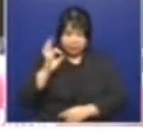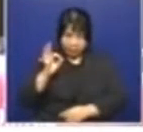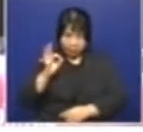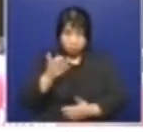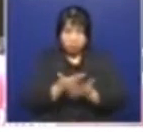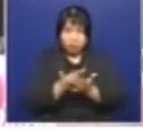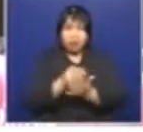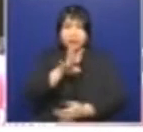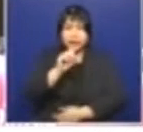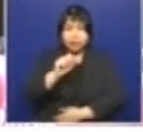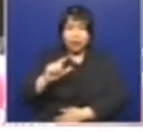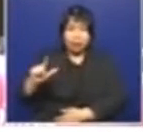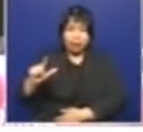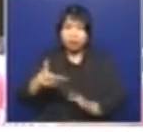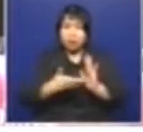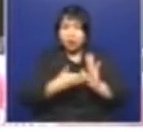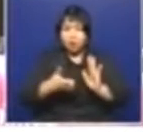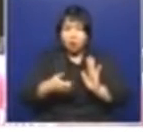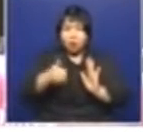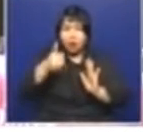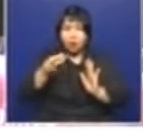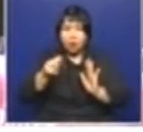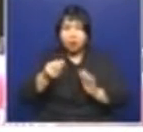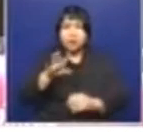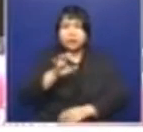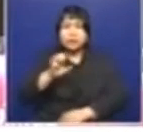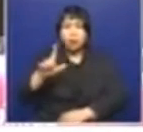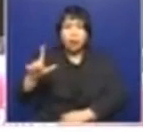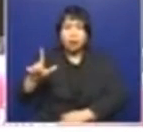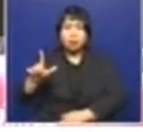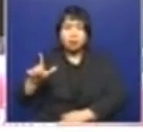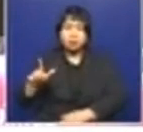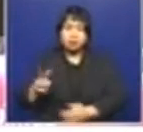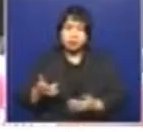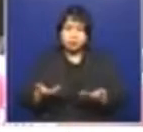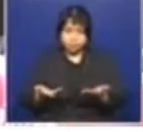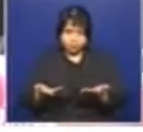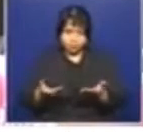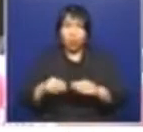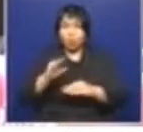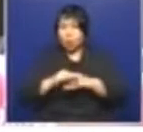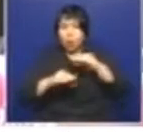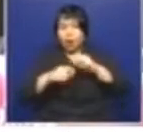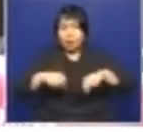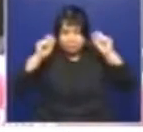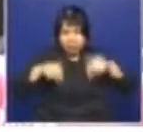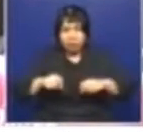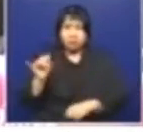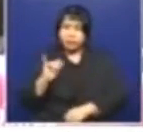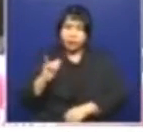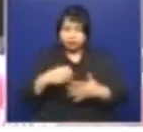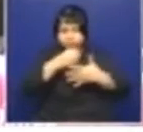400ล้านใช้ได้เพียงเบิกจ่ายเพียง400ล้านโครงการยังไม่อนุมัติเป็น